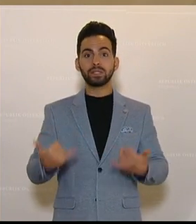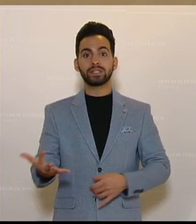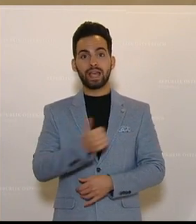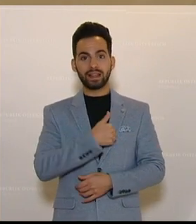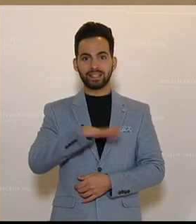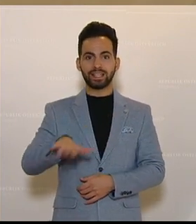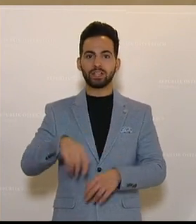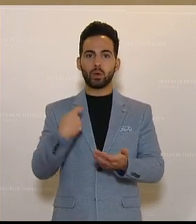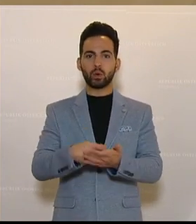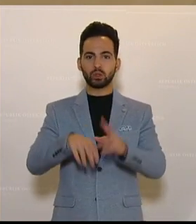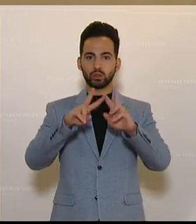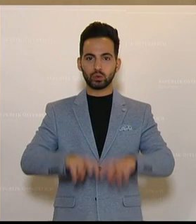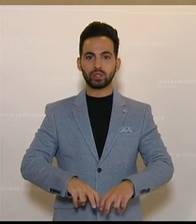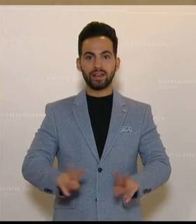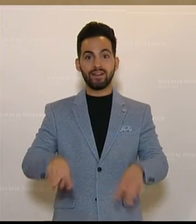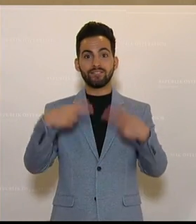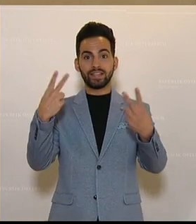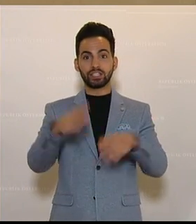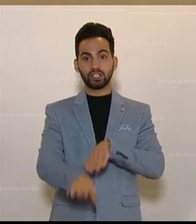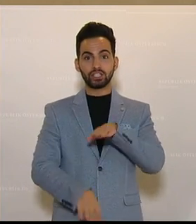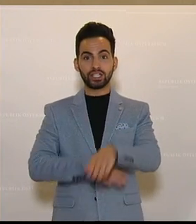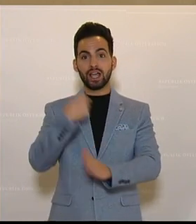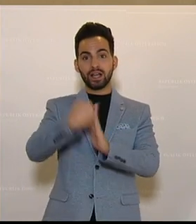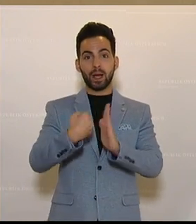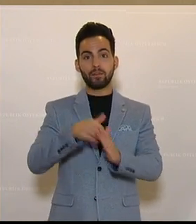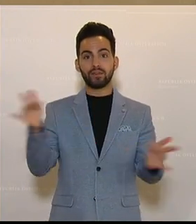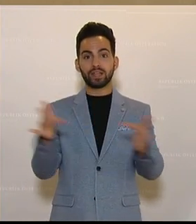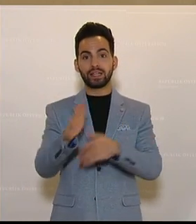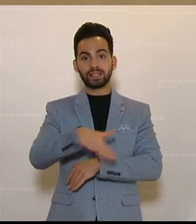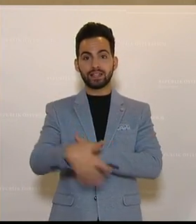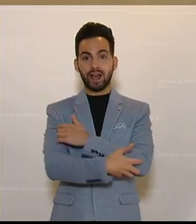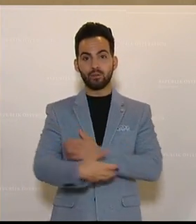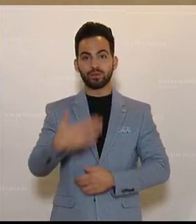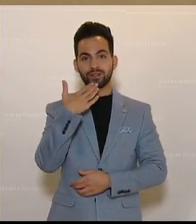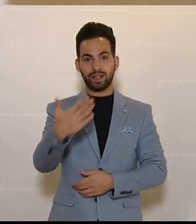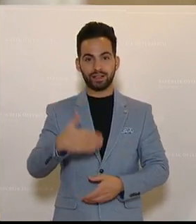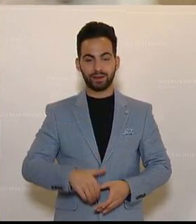Kinderkostenstudie, ein wichtiger Schritt im Kampf gegen Kinderarmut. Danke.